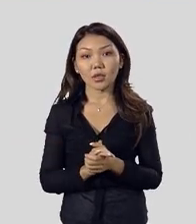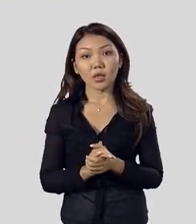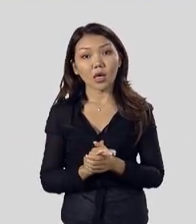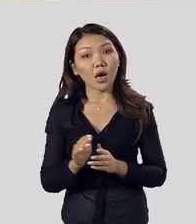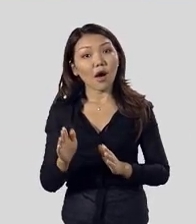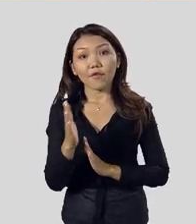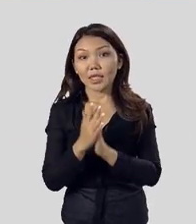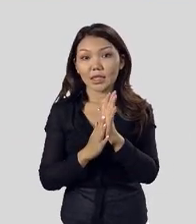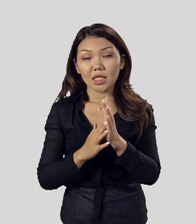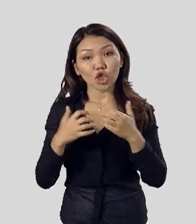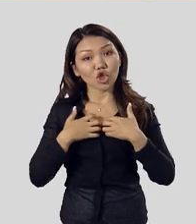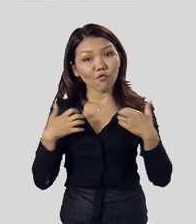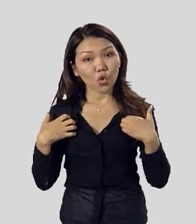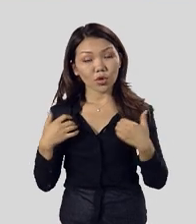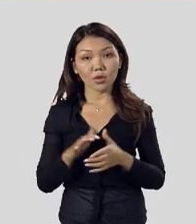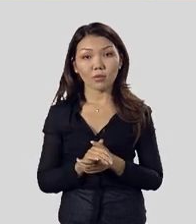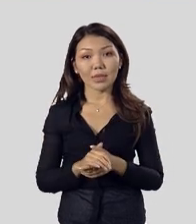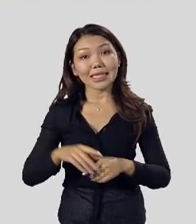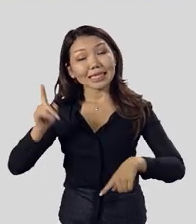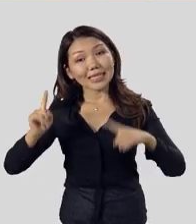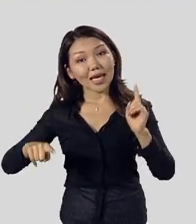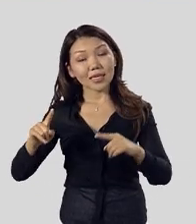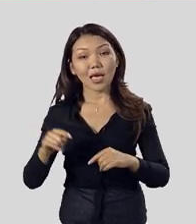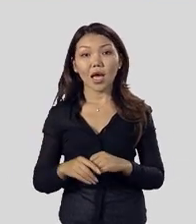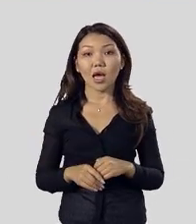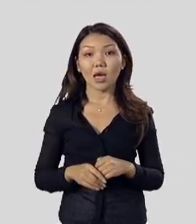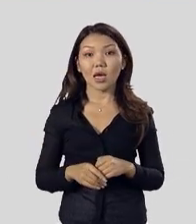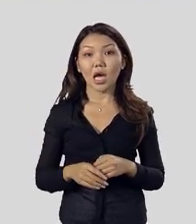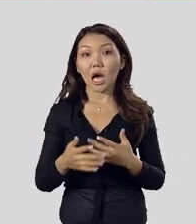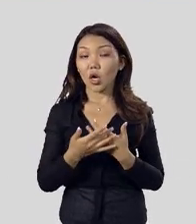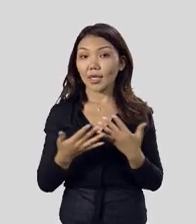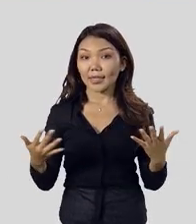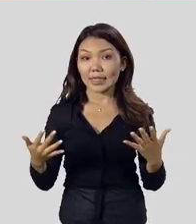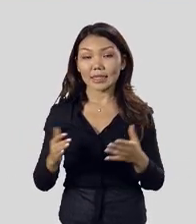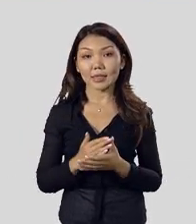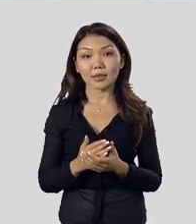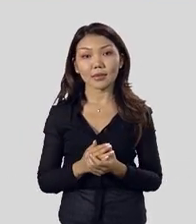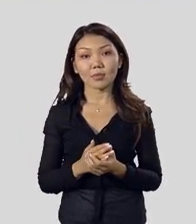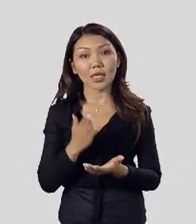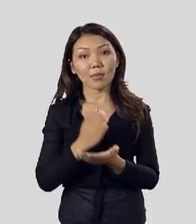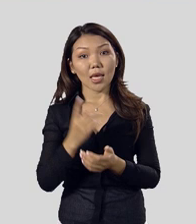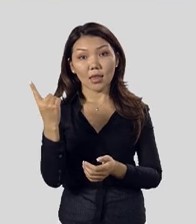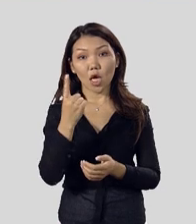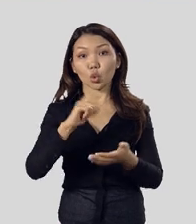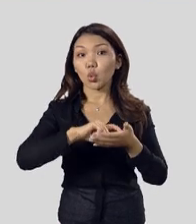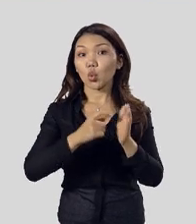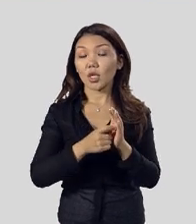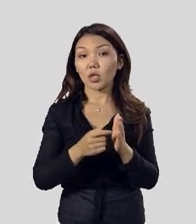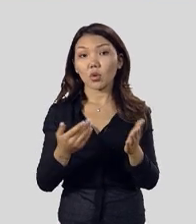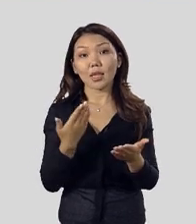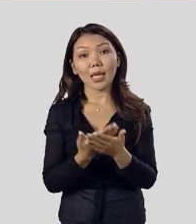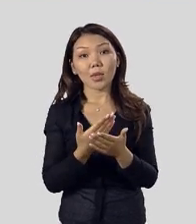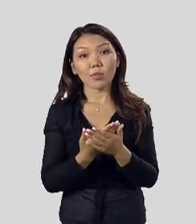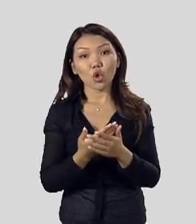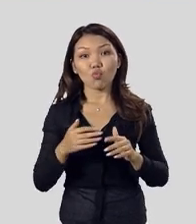или животное иногда организм представляет собой одну клетку как например у